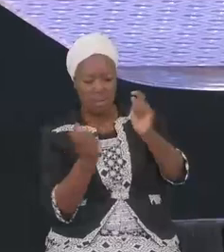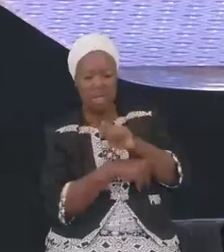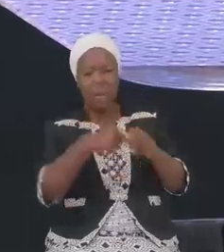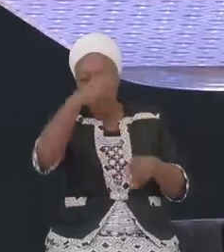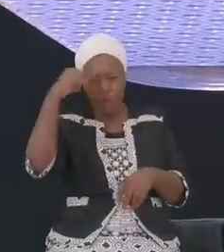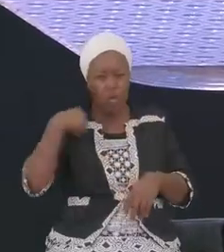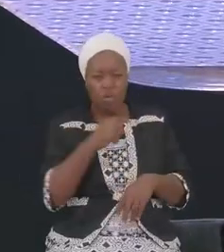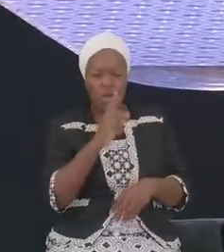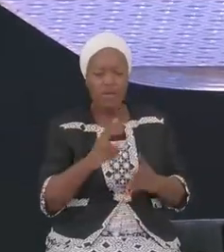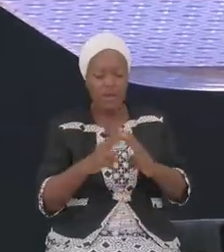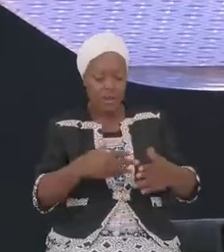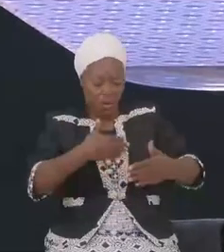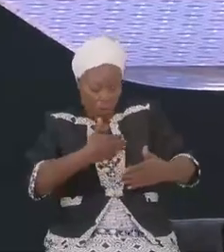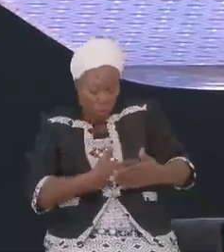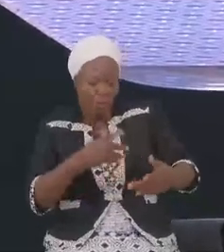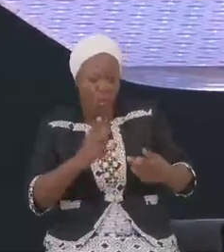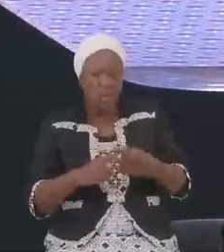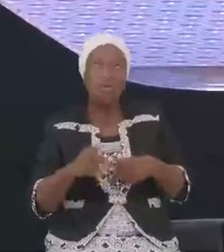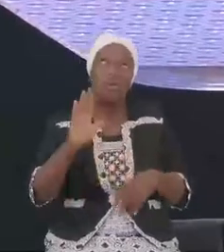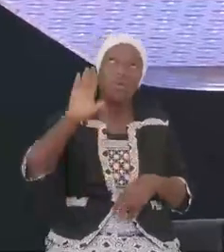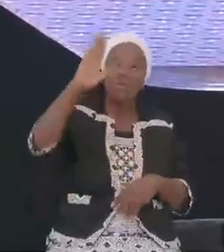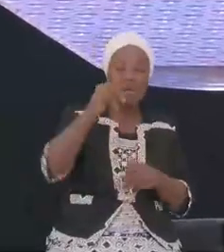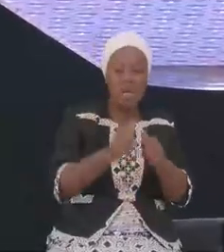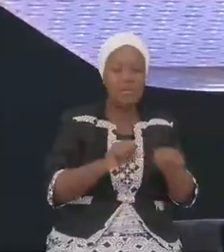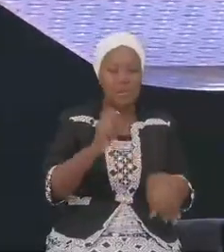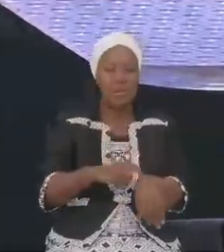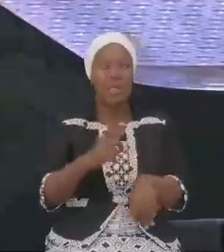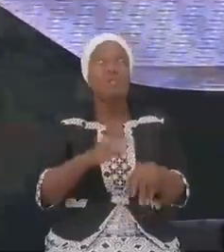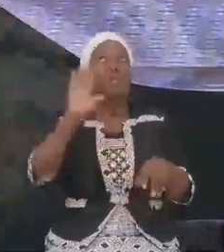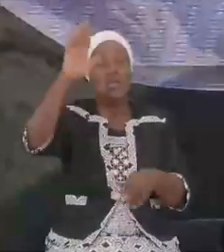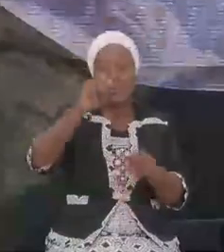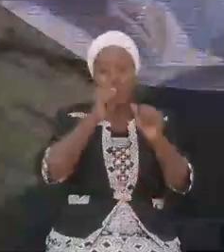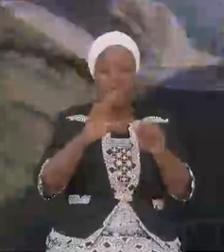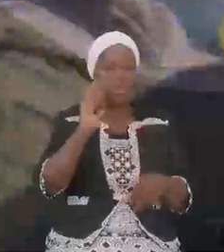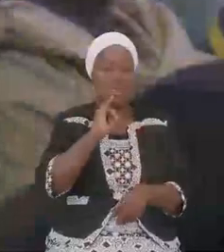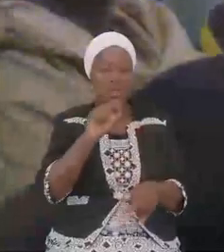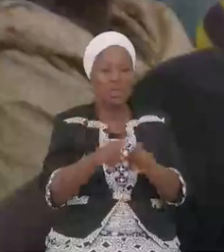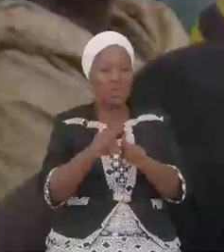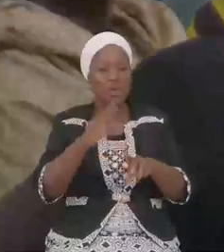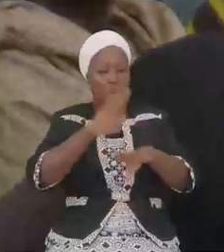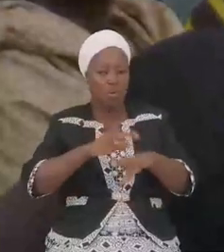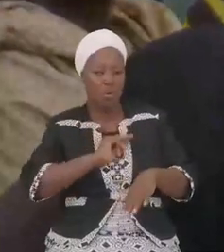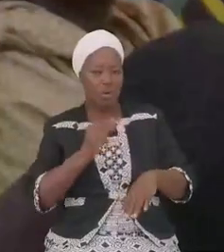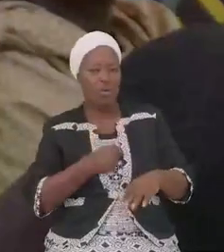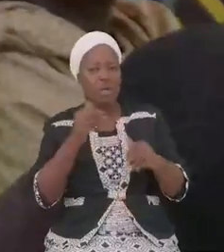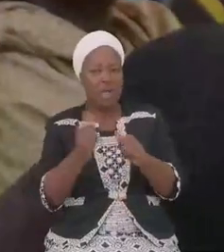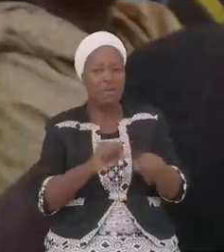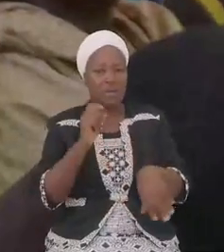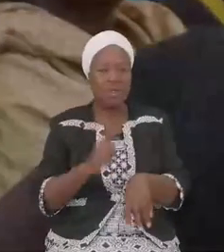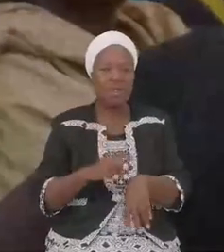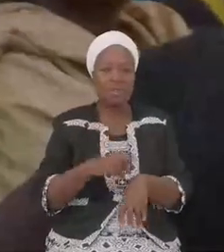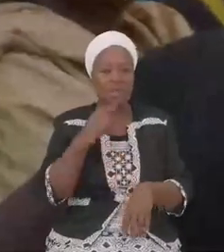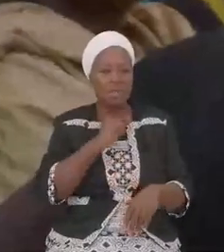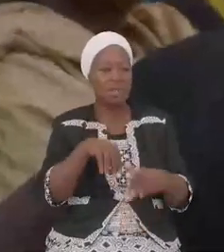vis intimement avec le Seigneur à tout moment, et ces bénédictions seront aussi sur nous à tout moment. Et on va